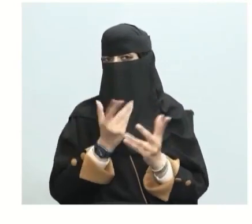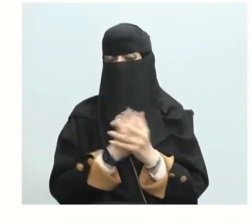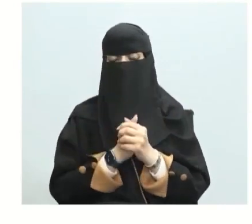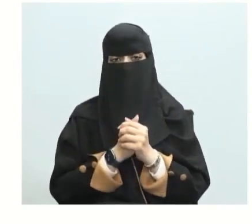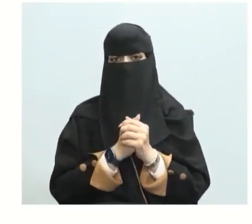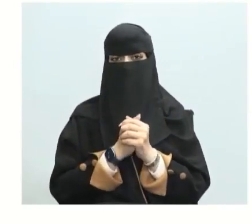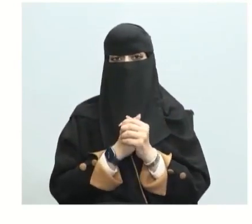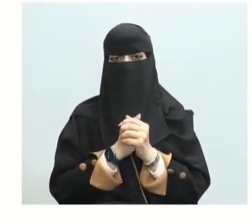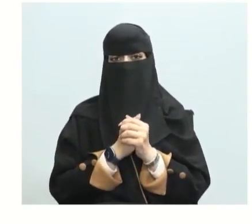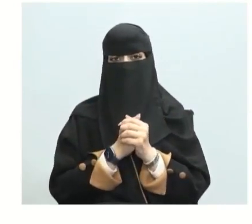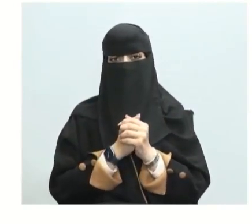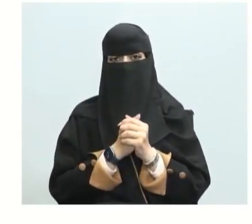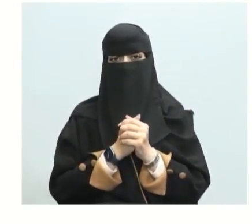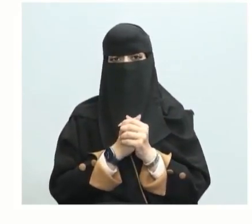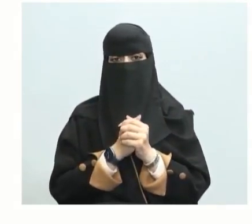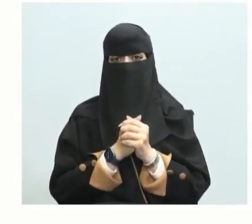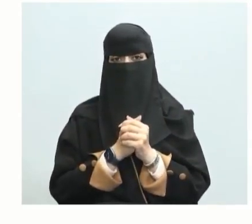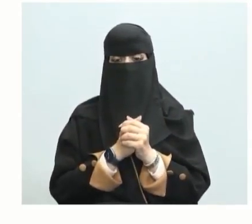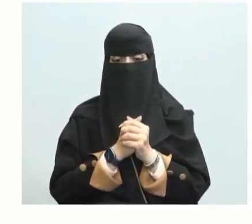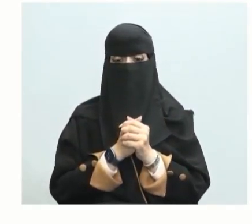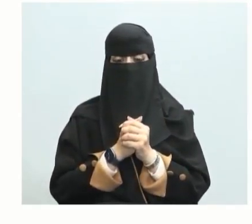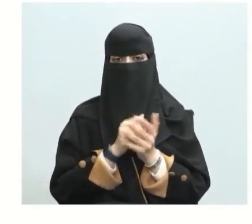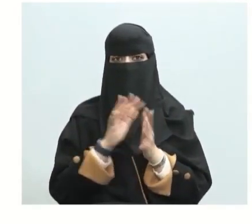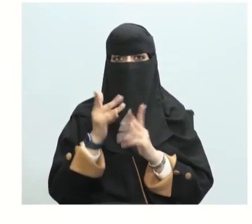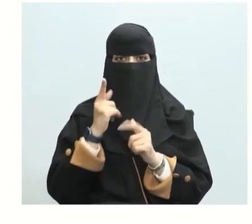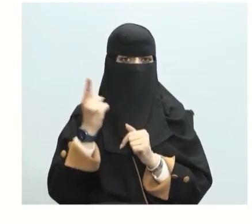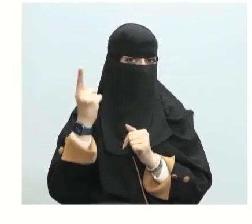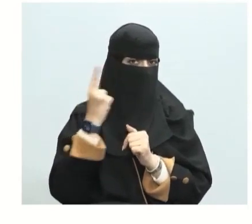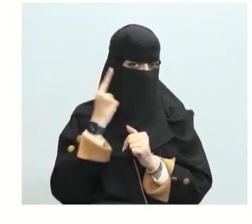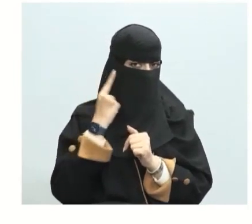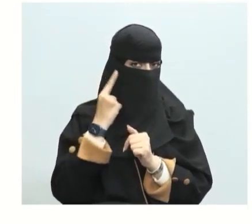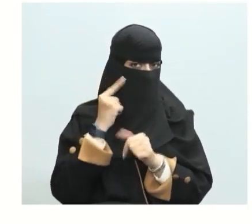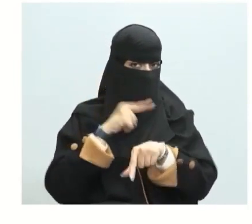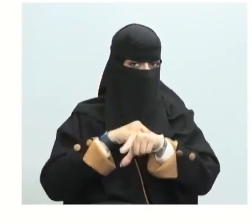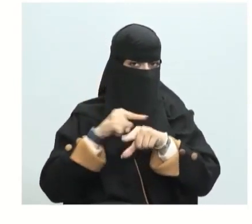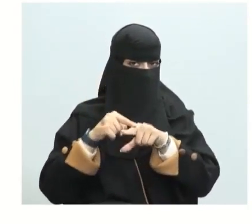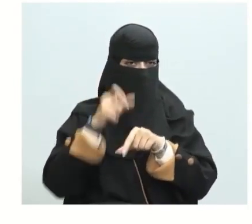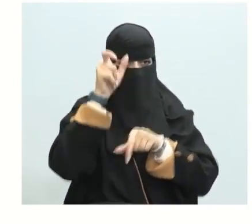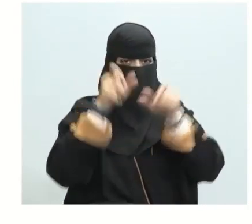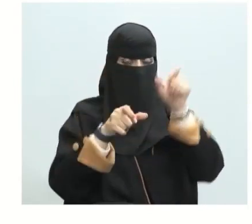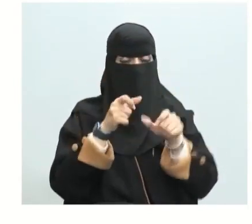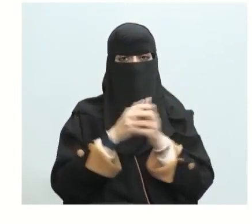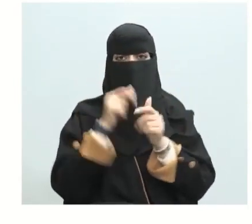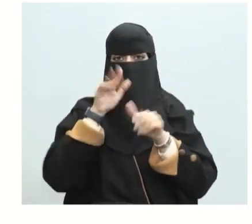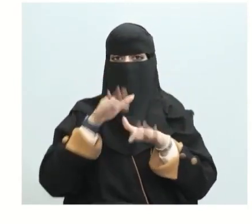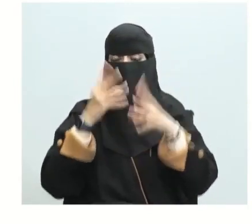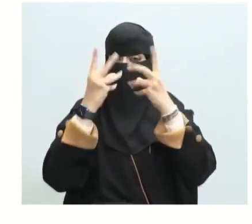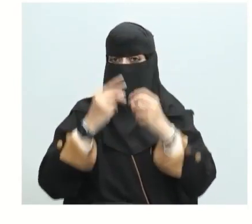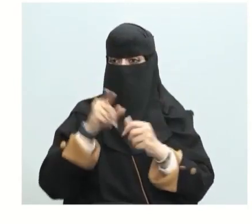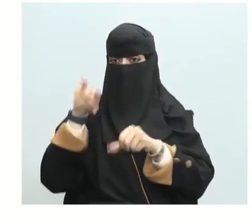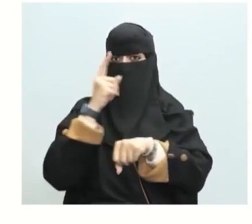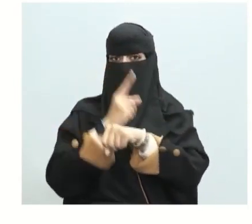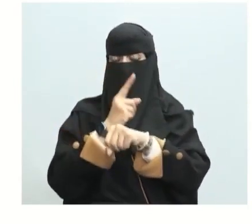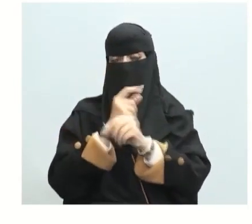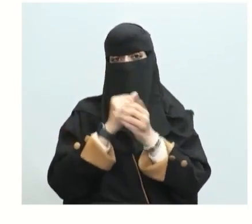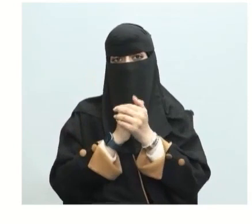لهم طيب احد زملائكم ذكر وقال الانصات الانصات الى الطلاب وهذا يناسب المعلمين